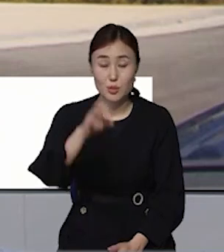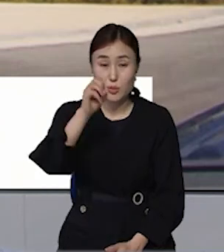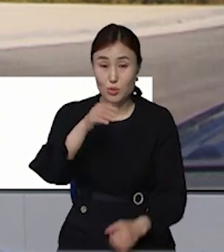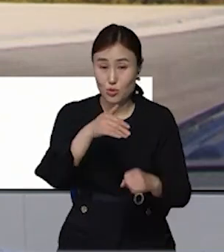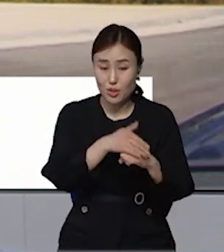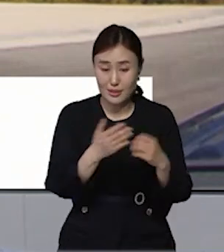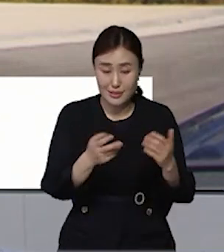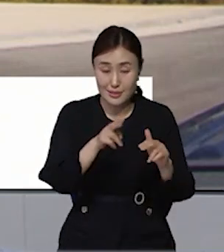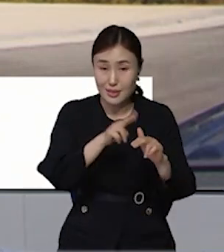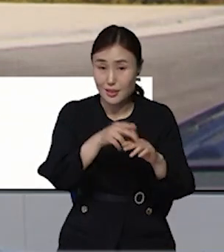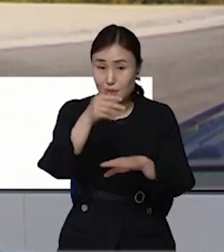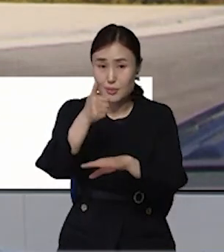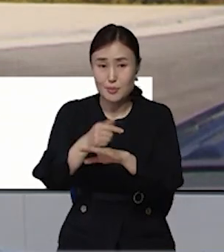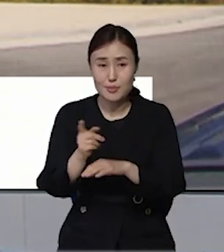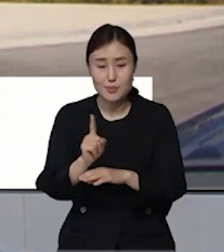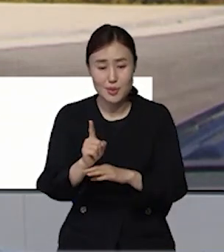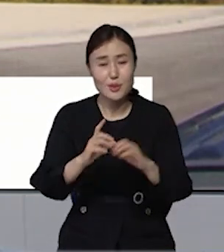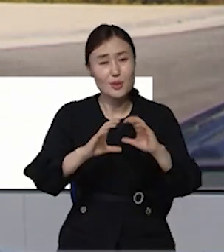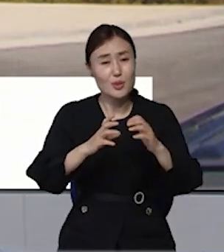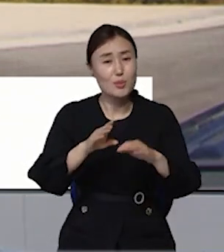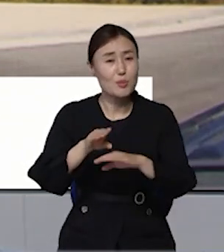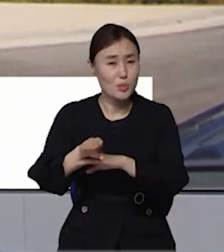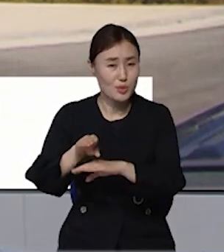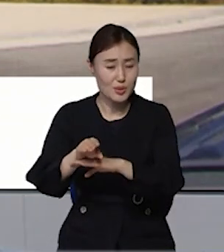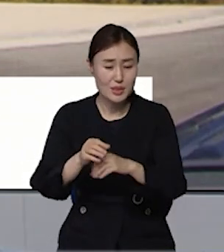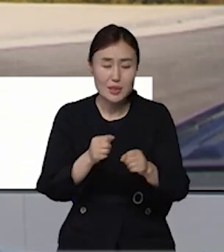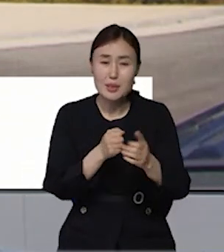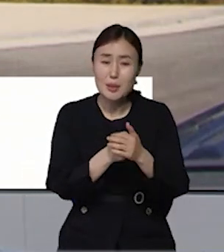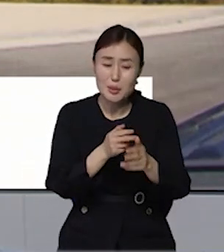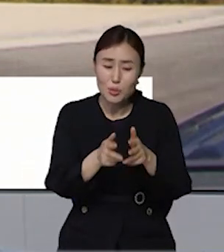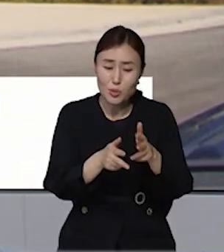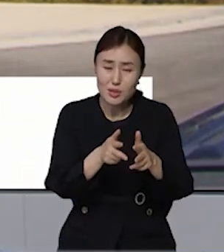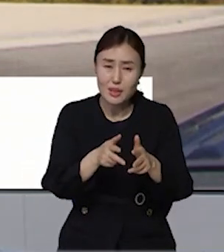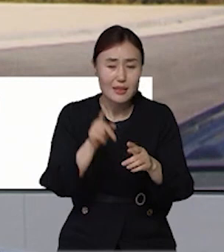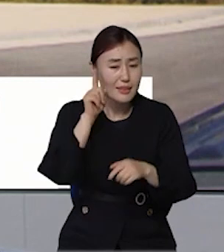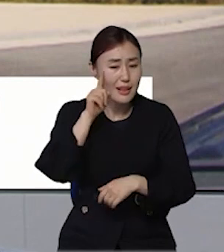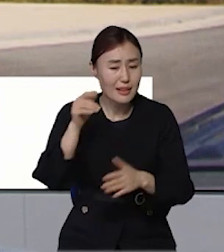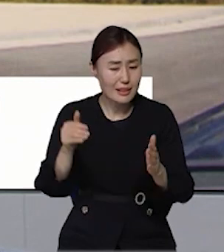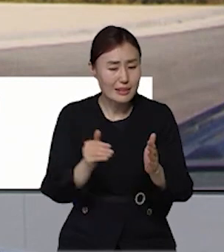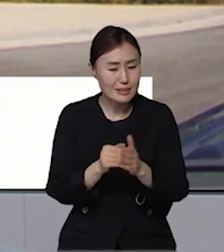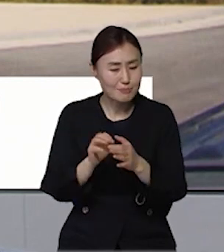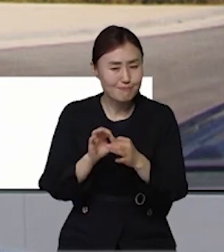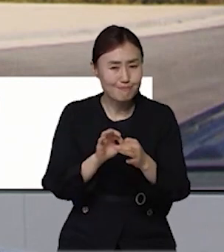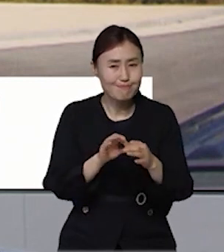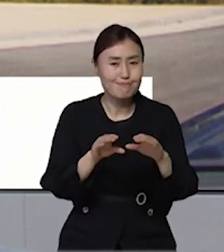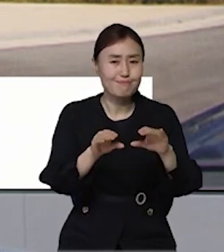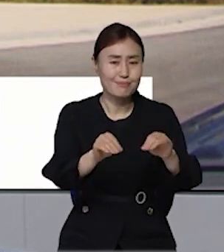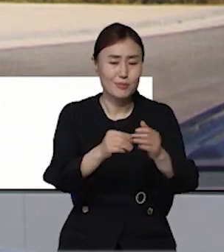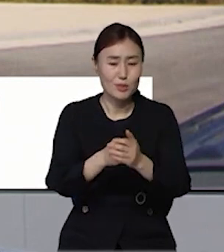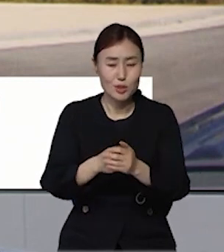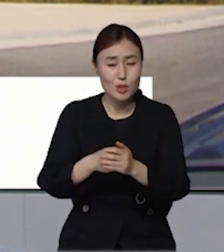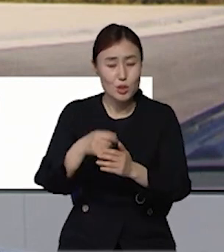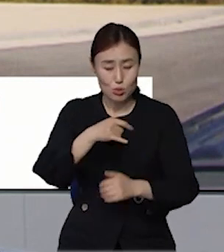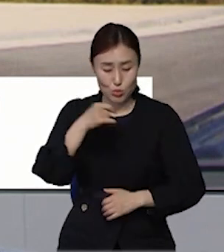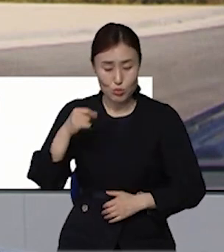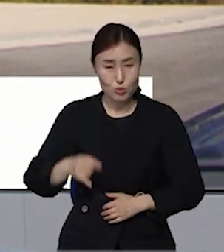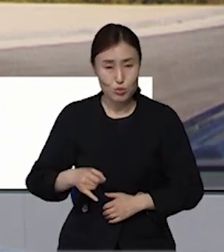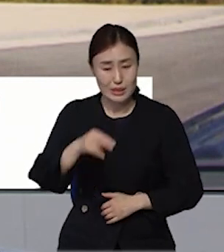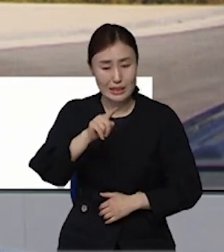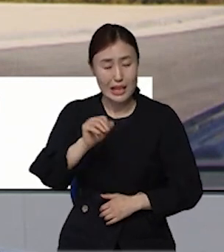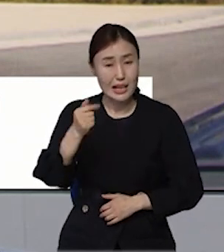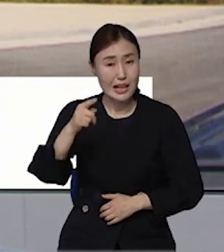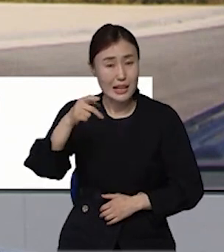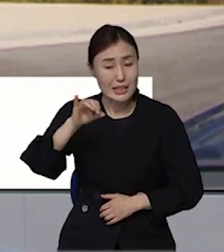광주형 일자리의 결실인 광주 글로벌 모터스의 생산 라인이 내일까지 멈춰섭니다. 중국 상하이 봉쇄가